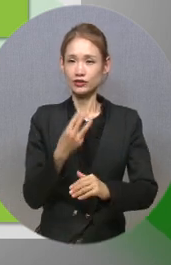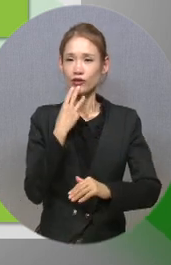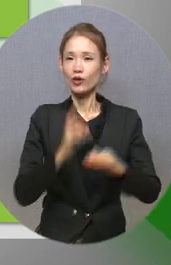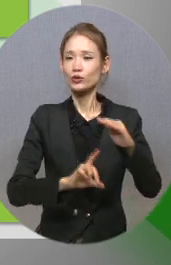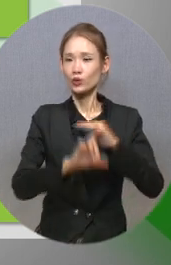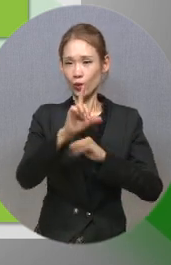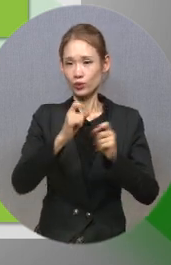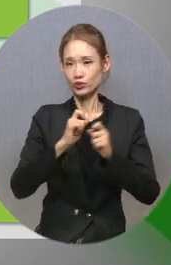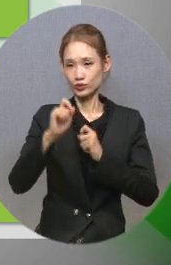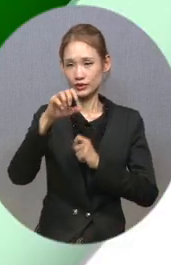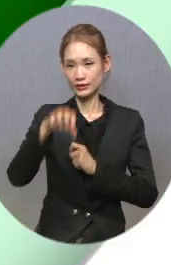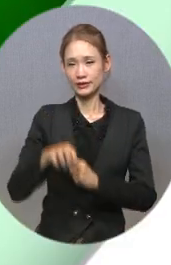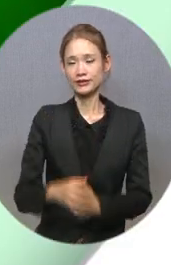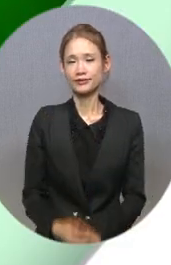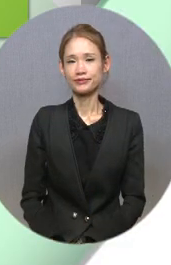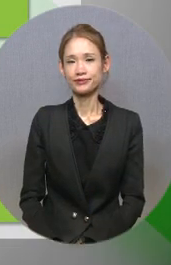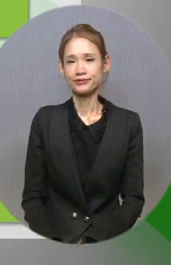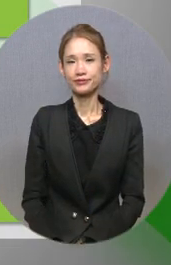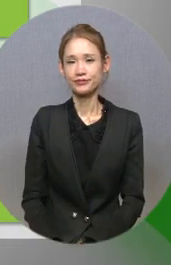서울 동부지사입니다.